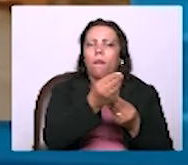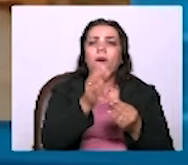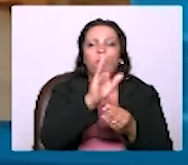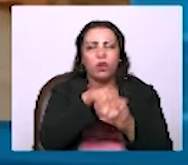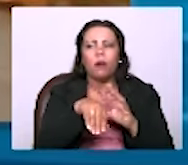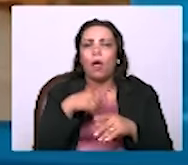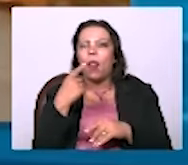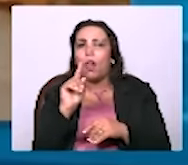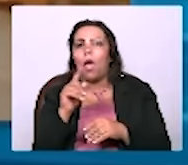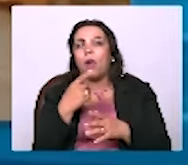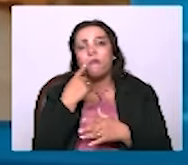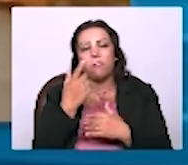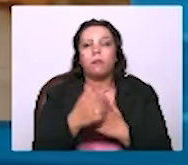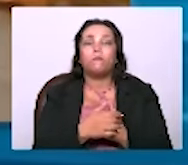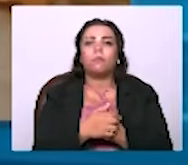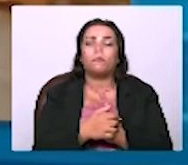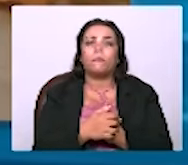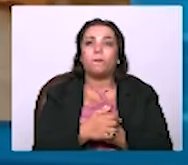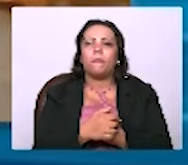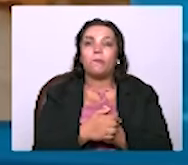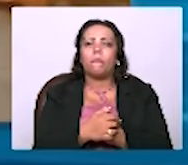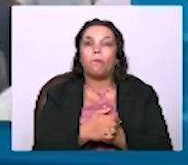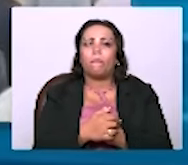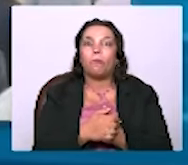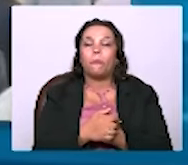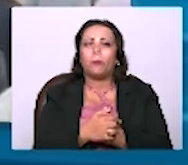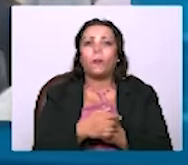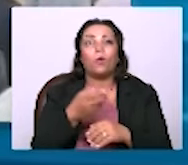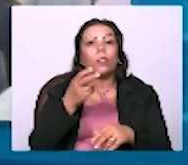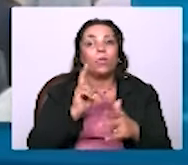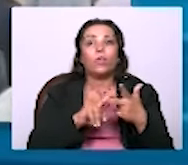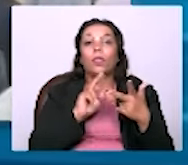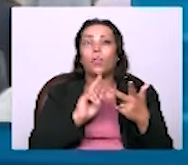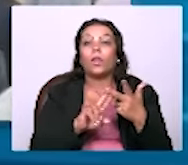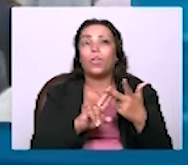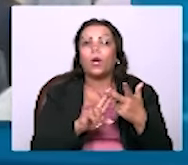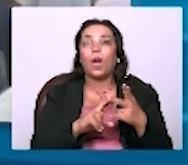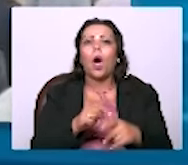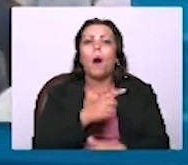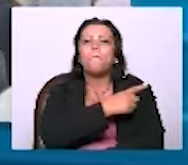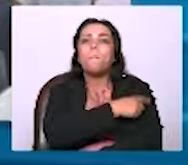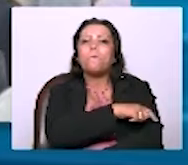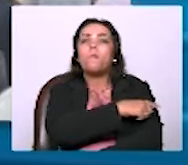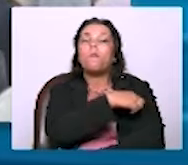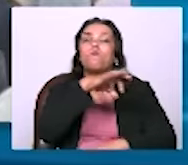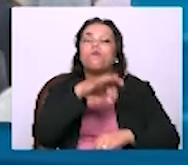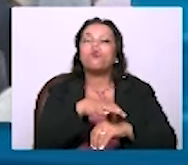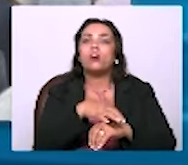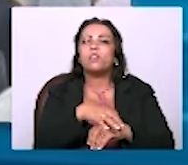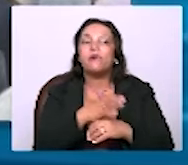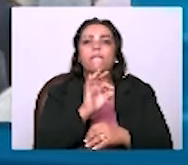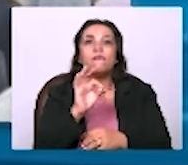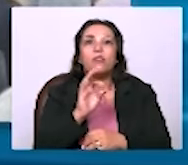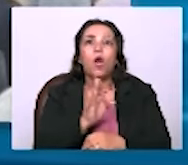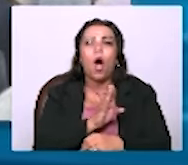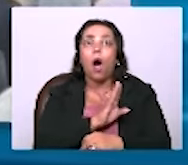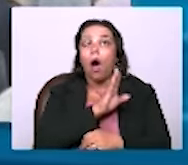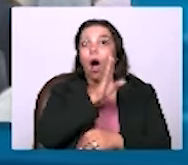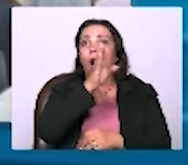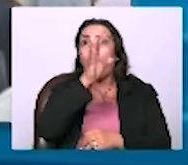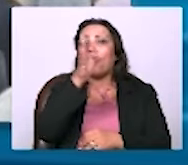الاخر زي ما هم بيقولوا يعني الامر الثالث فين المستشفى القريبه يعني هنضطر نروح مستشفى السويس طب فين